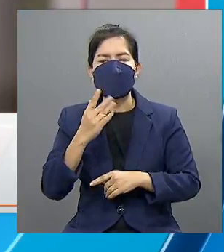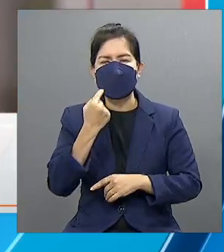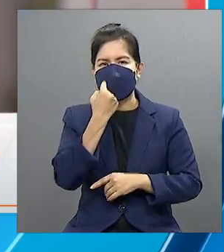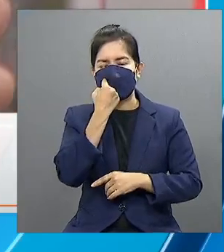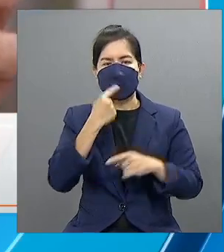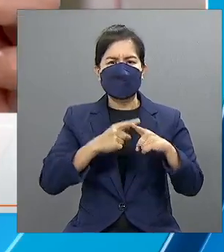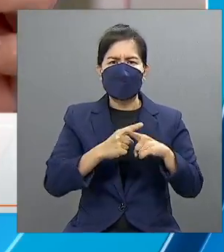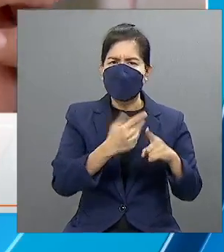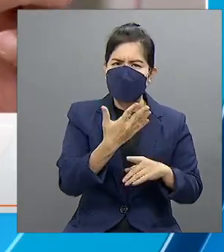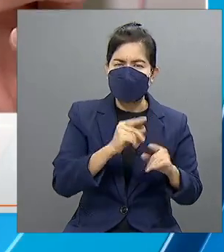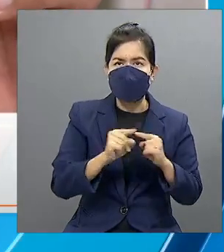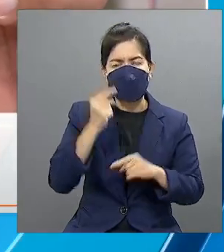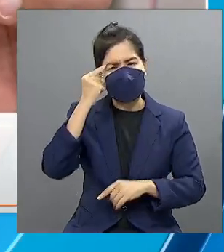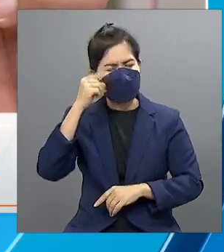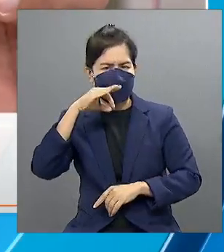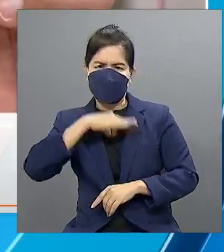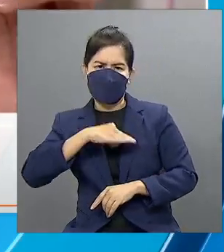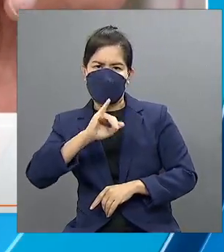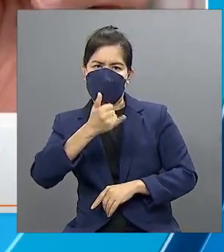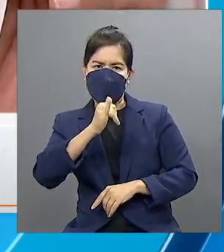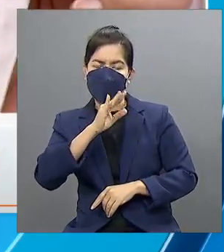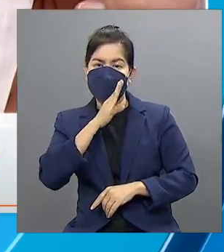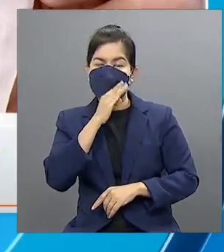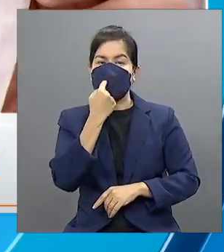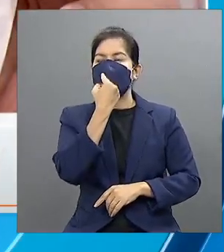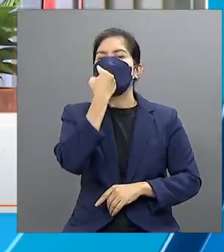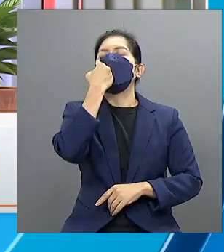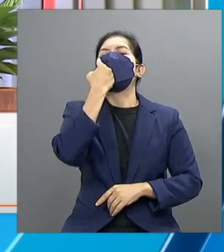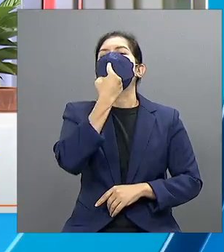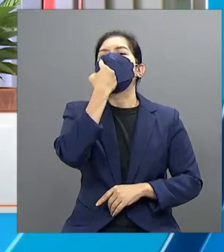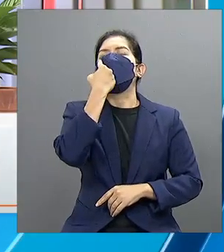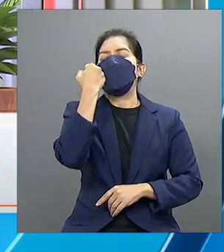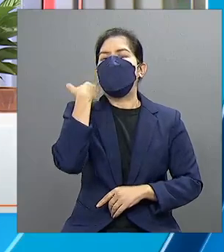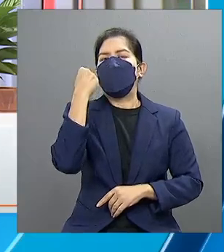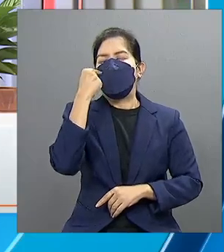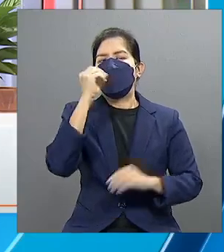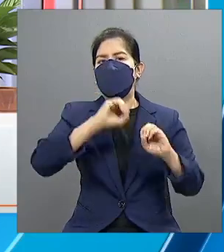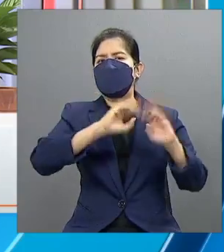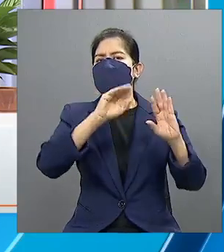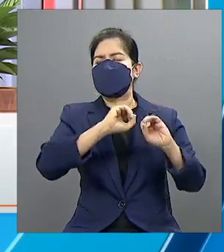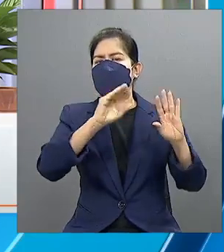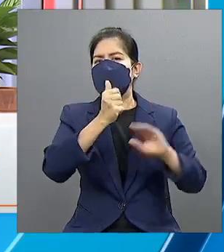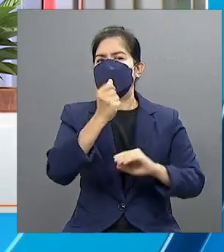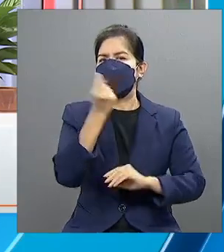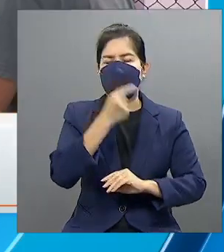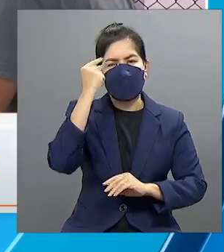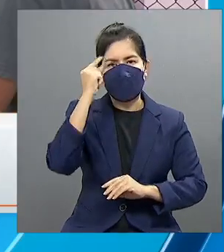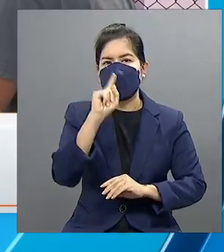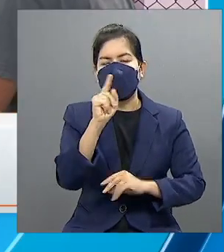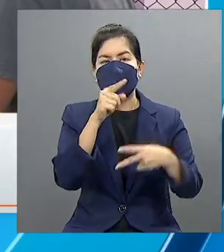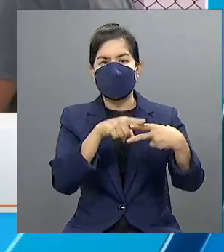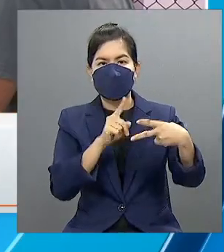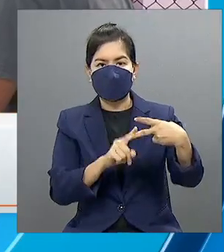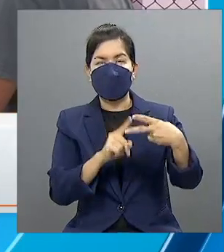อ๊ะแล้วมันจะแม่นยำเท่ากับการแบบแยงไปในโพรงจมูกลึกๆหรือเปล่าครับคุณหมอครับ ใช่ครับจริ